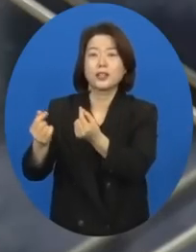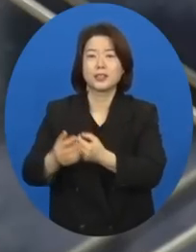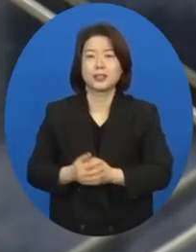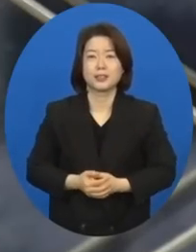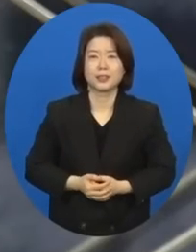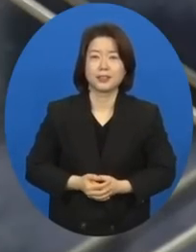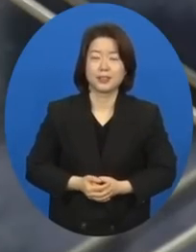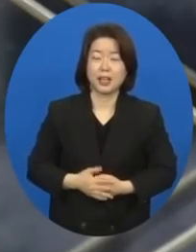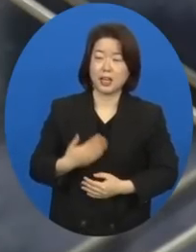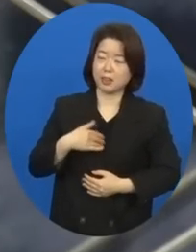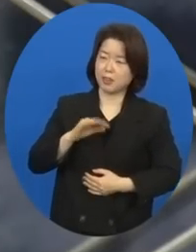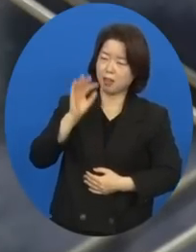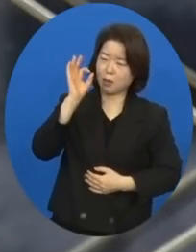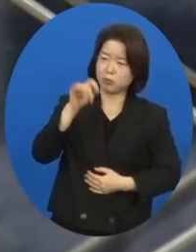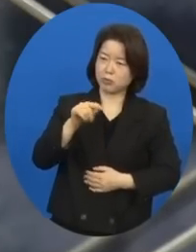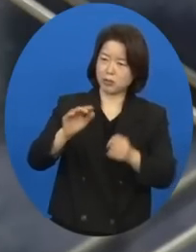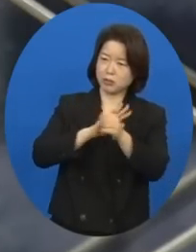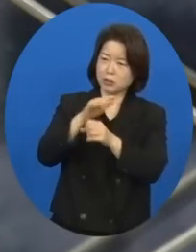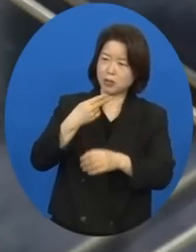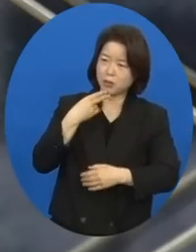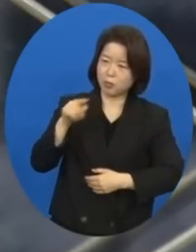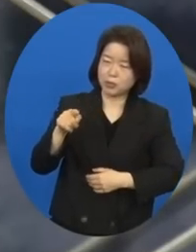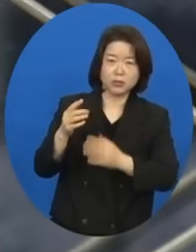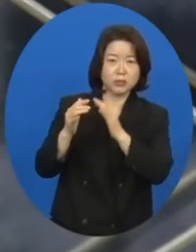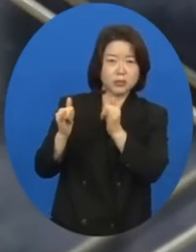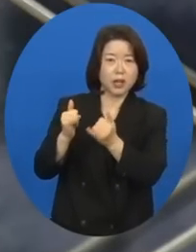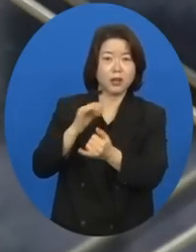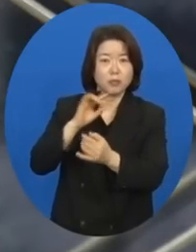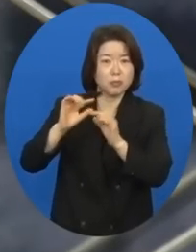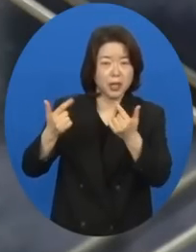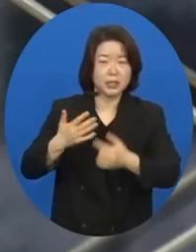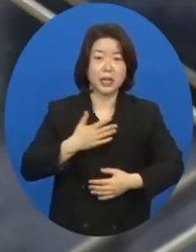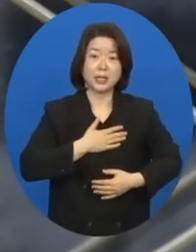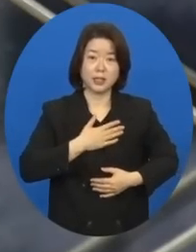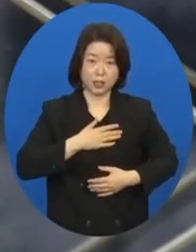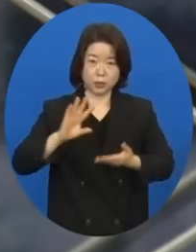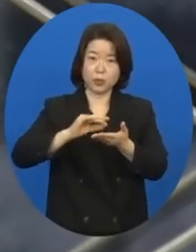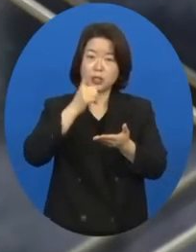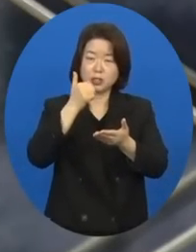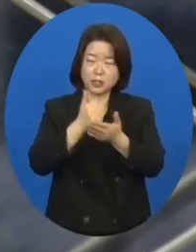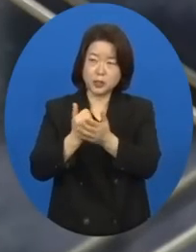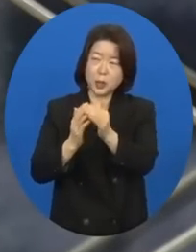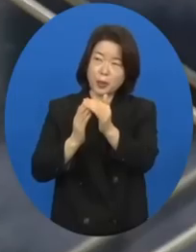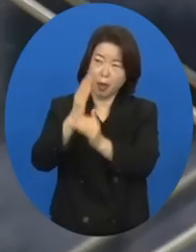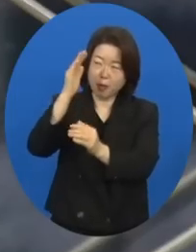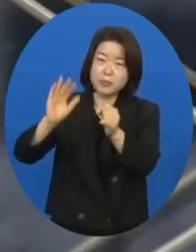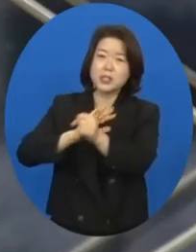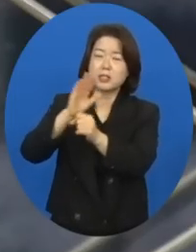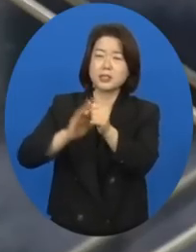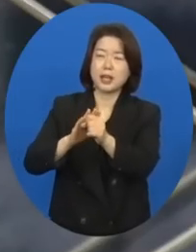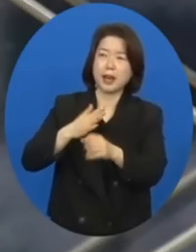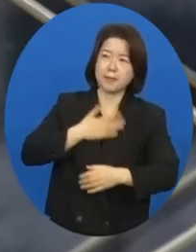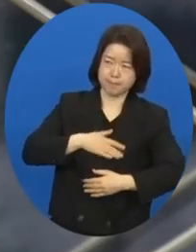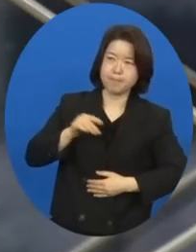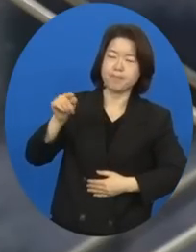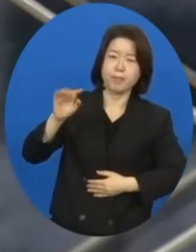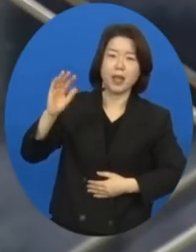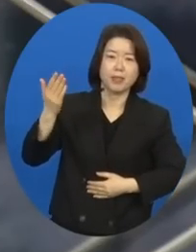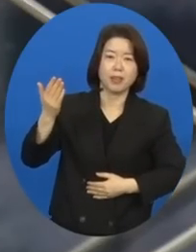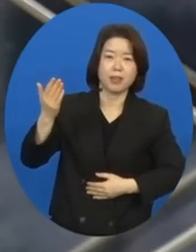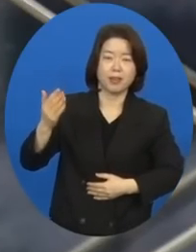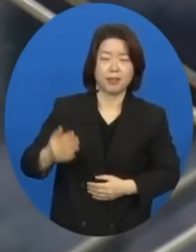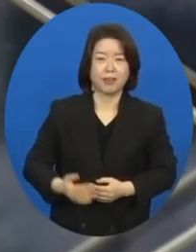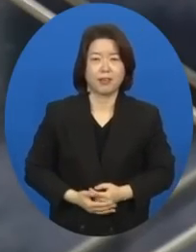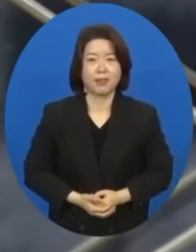내가 볼 때 사랑 없어 보이는 그 사람만이 아니라 나도 그리스도의 넘치는 사랑을 알아야 한다는